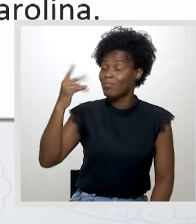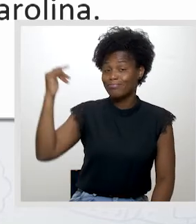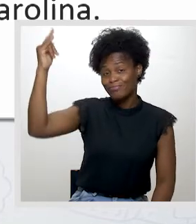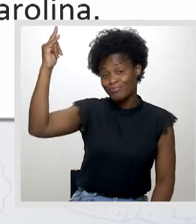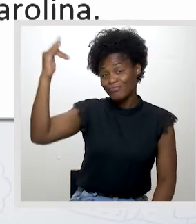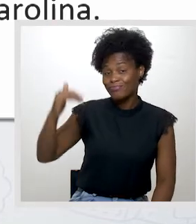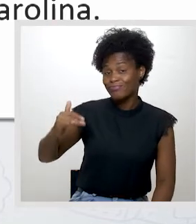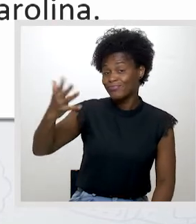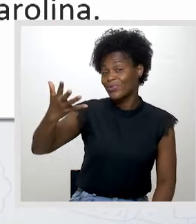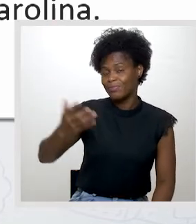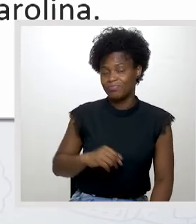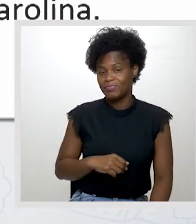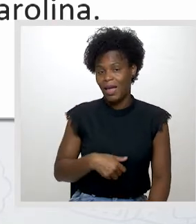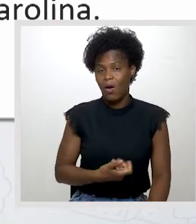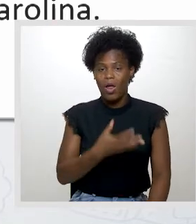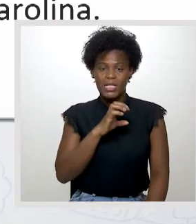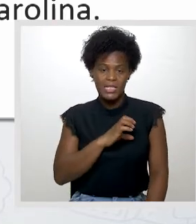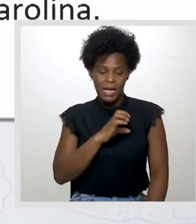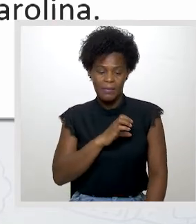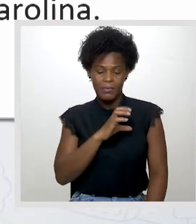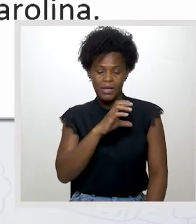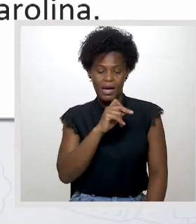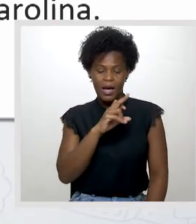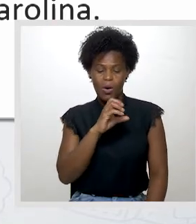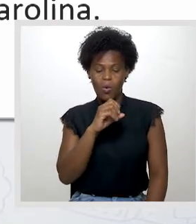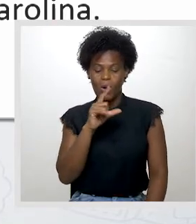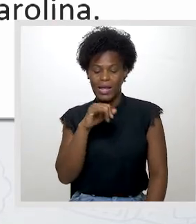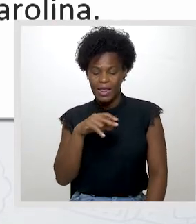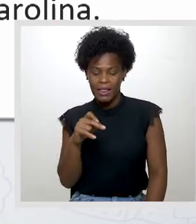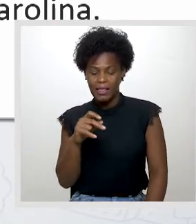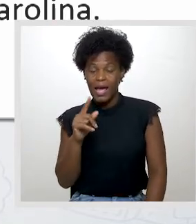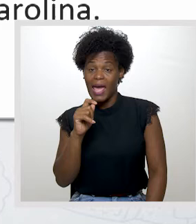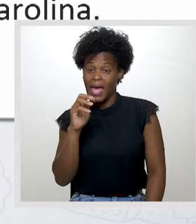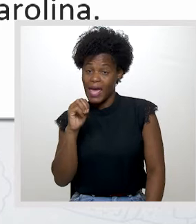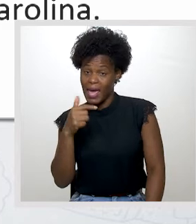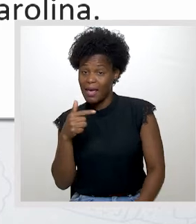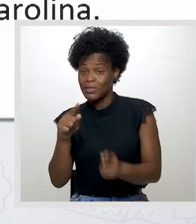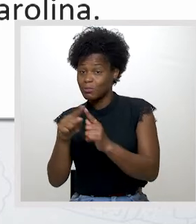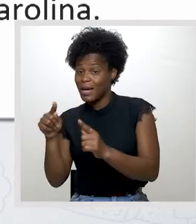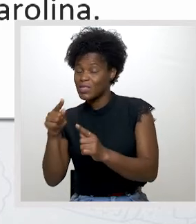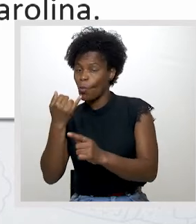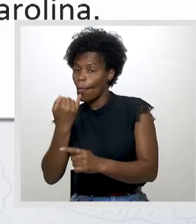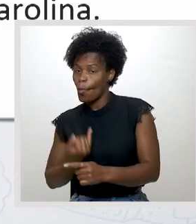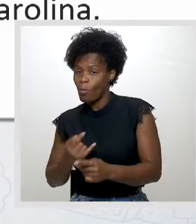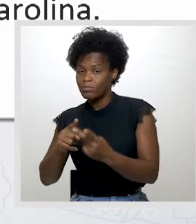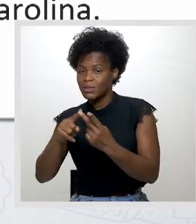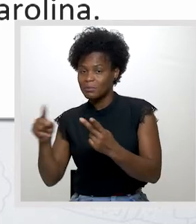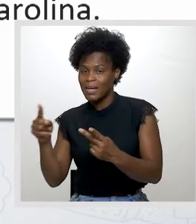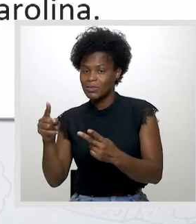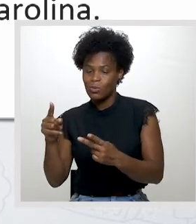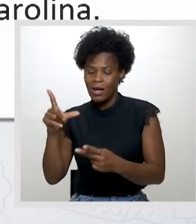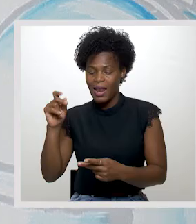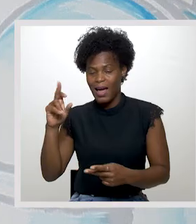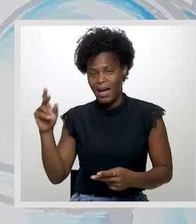D'accord? Ligne C. Carolina é espaço maigre, espaço